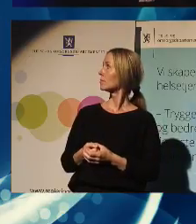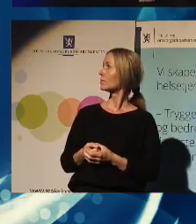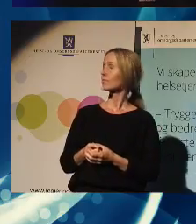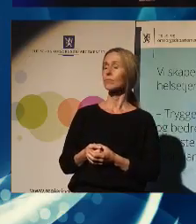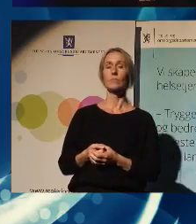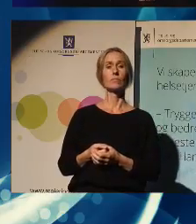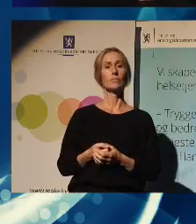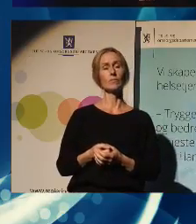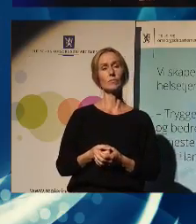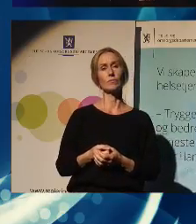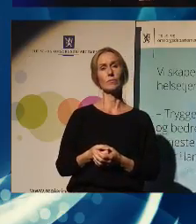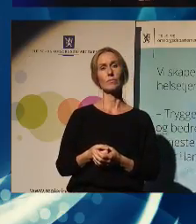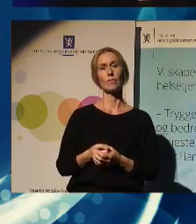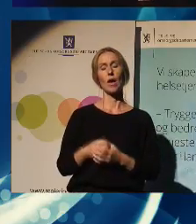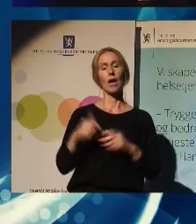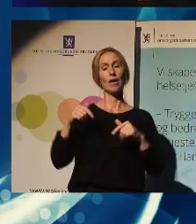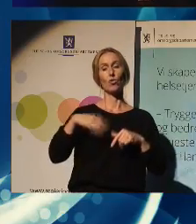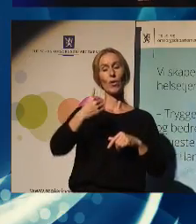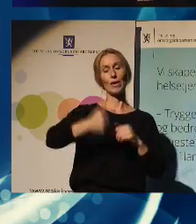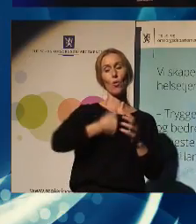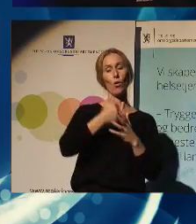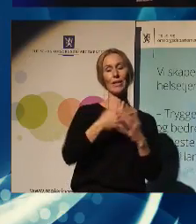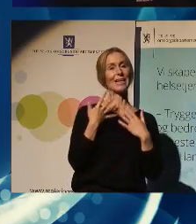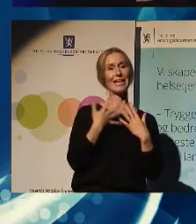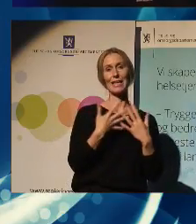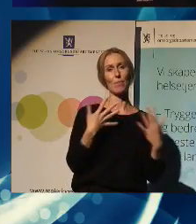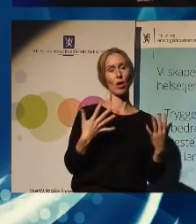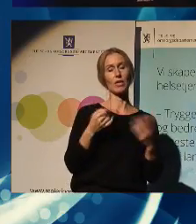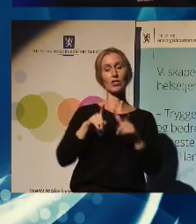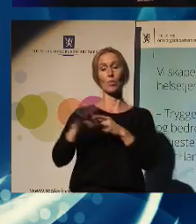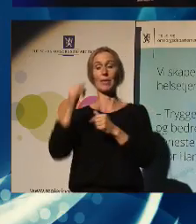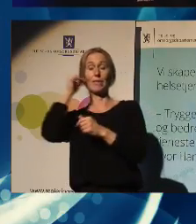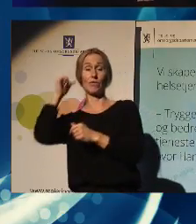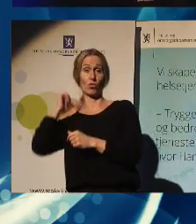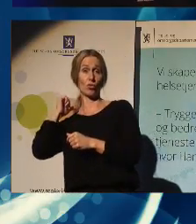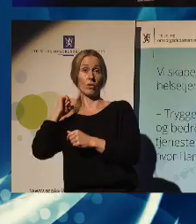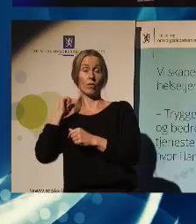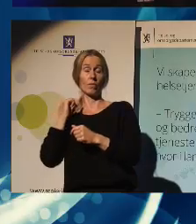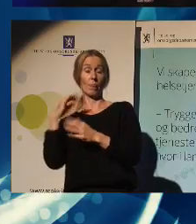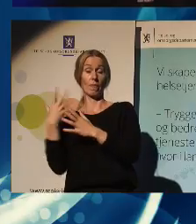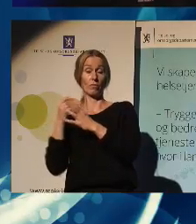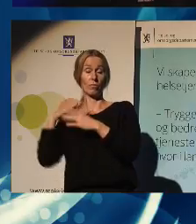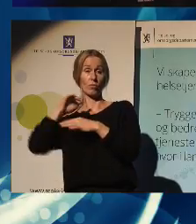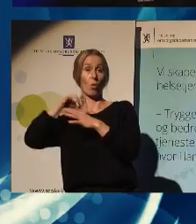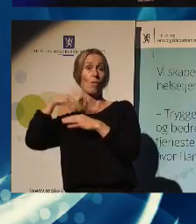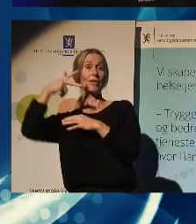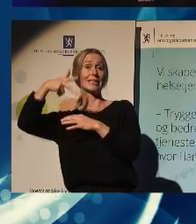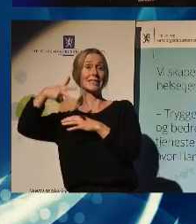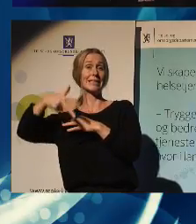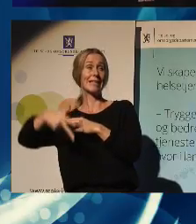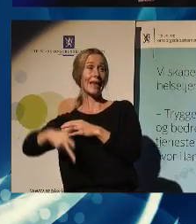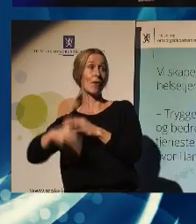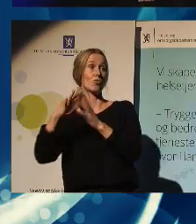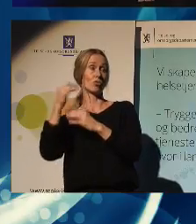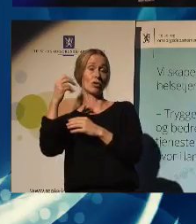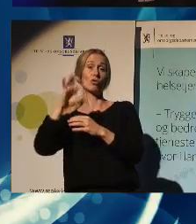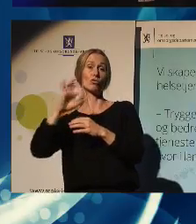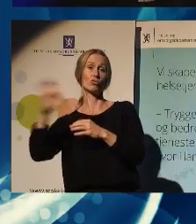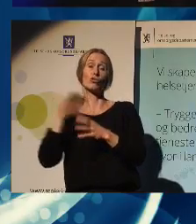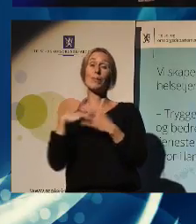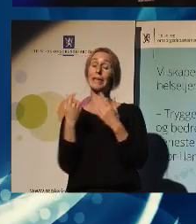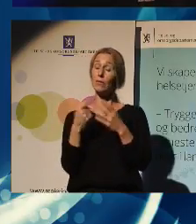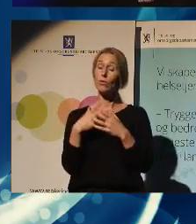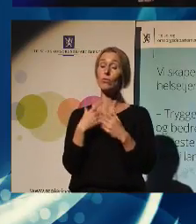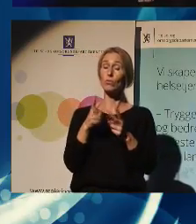Det kommer ikke like mange i år som i fjor. Vi over 200,000-300,000, men allikevel så det flere som